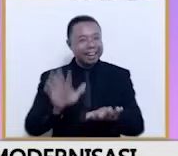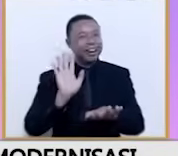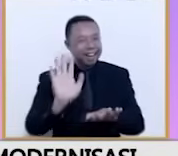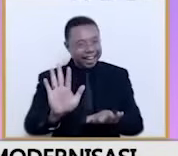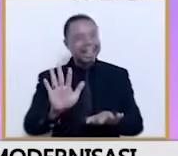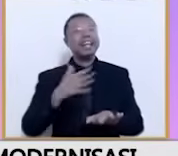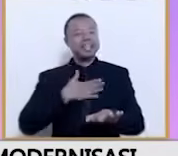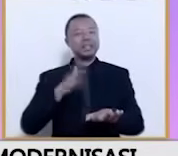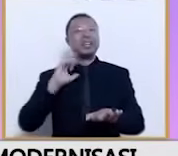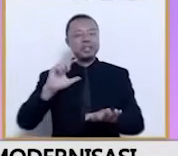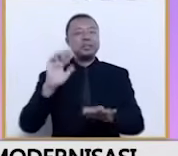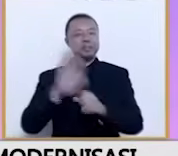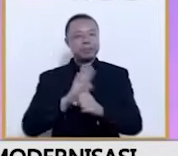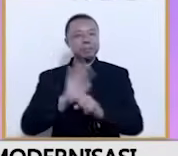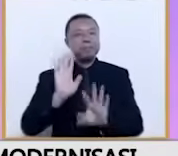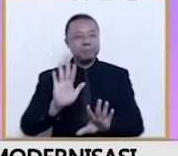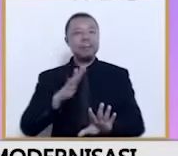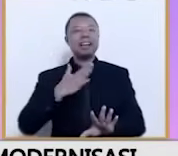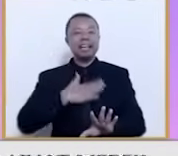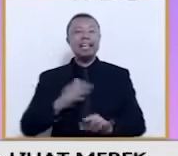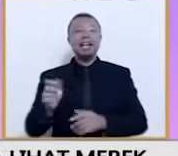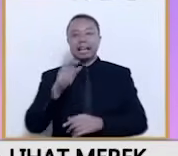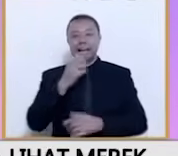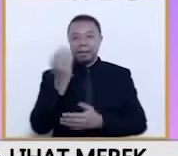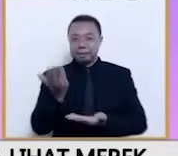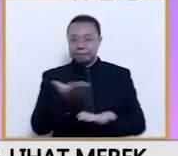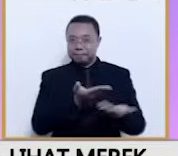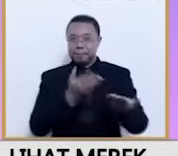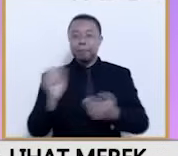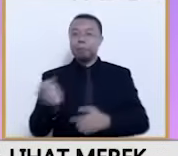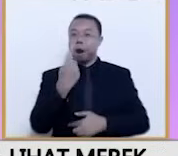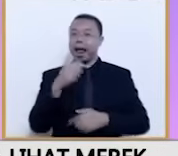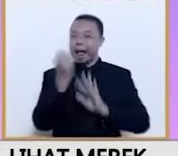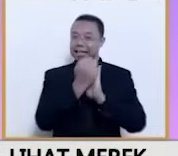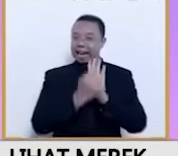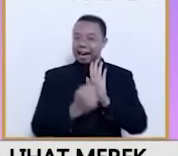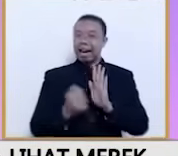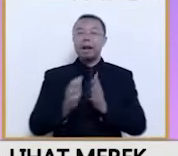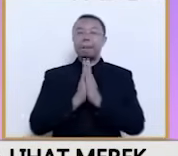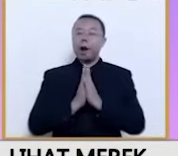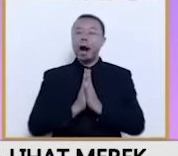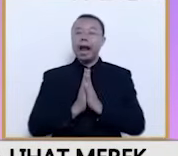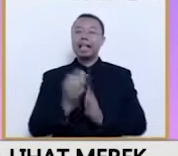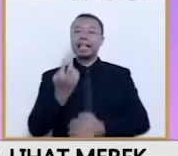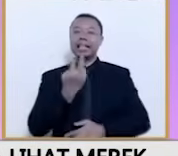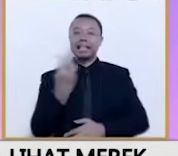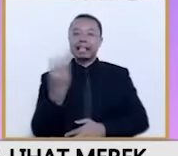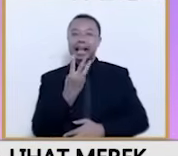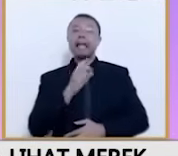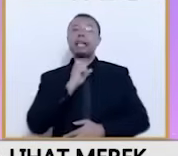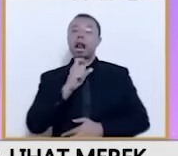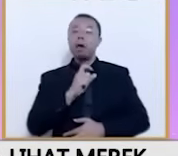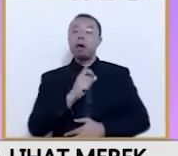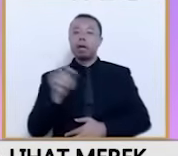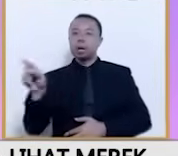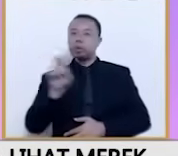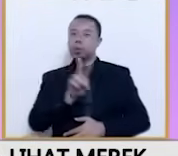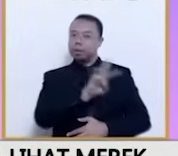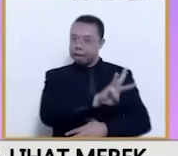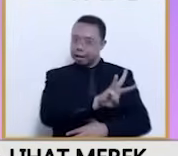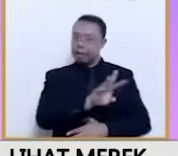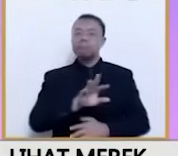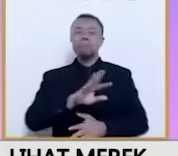Oke, sudah cukup. Dan hadirin, untuk mengawali acara, kami mohon kepada ketiga pasangan calon serta seluruh tamu